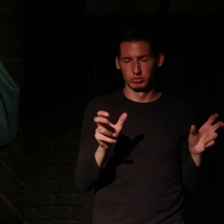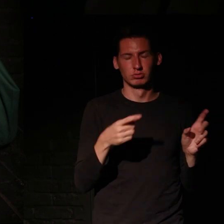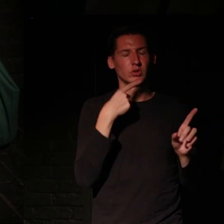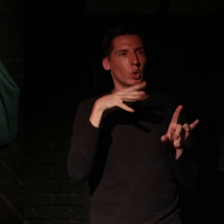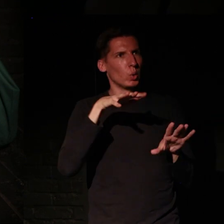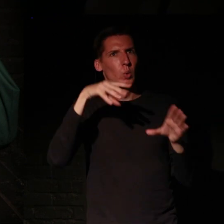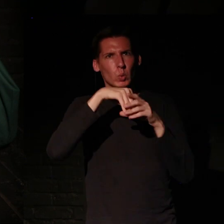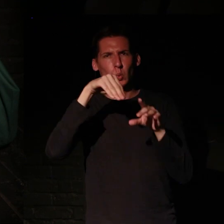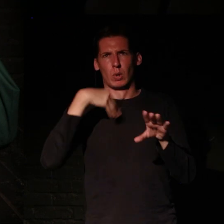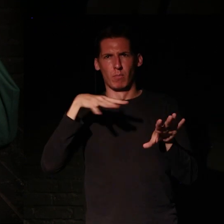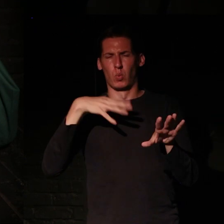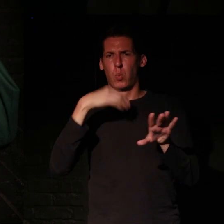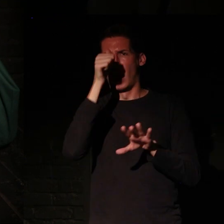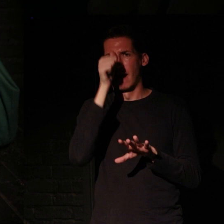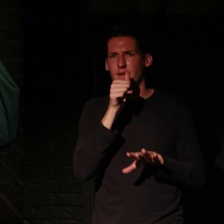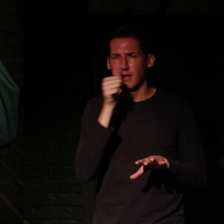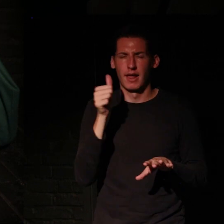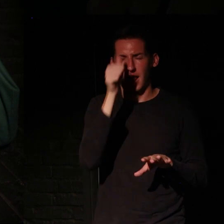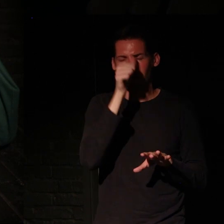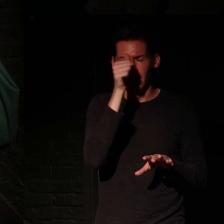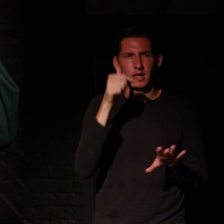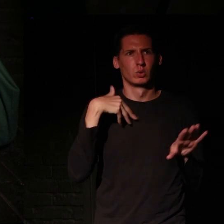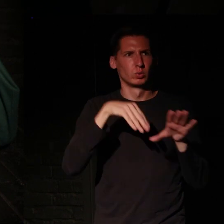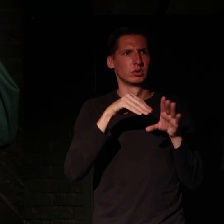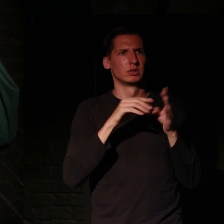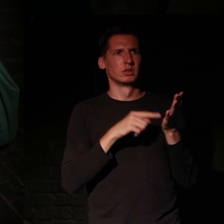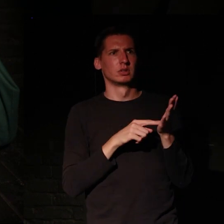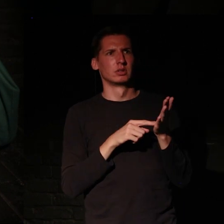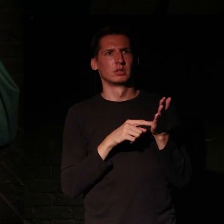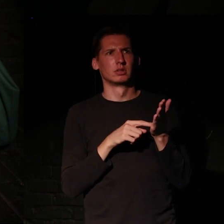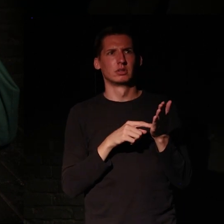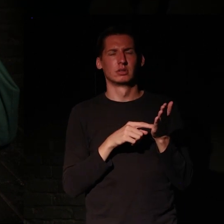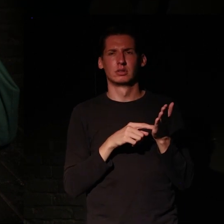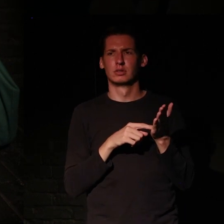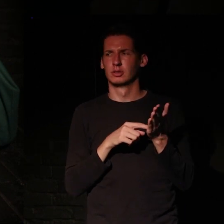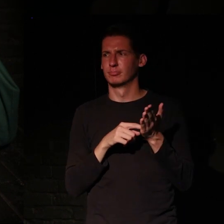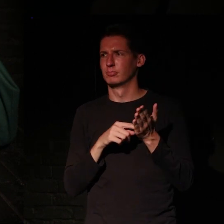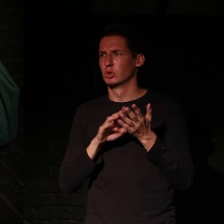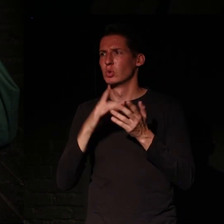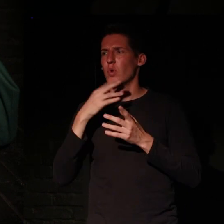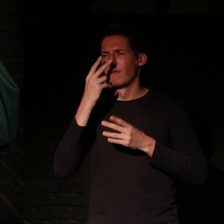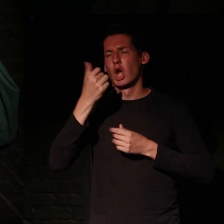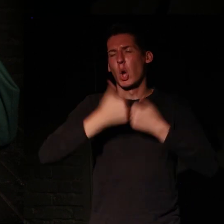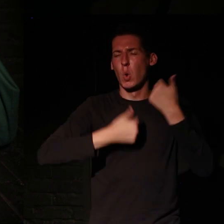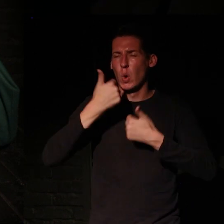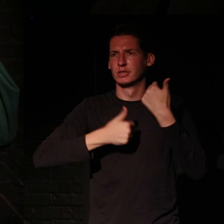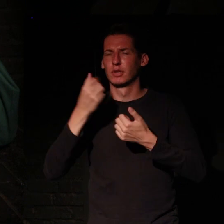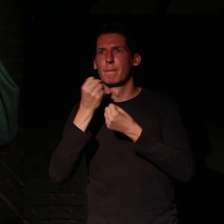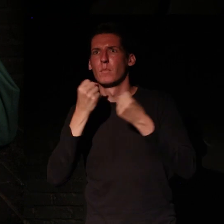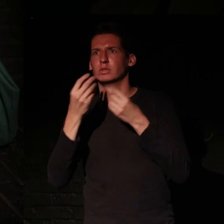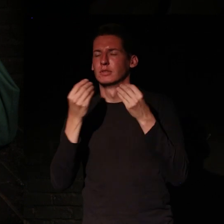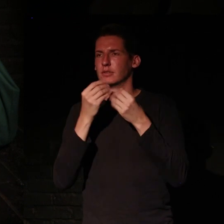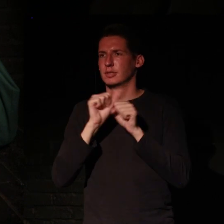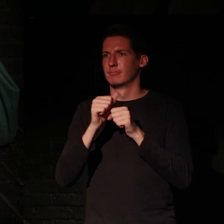dużo Ewangelii, nazwijmy to konkurencyjnych wobec tych, które dzisiaj są uznawane za kanoniczne. Tak?